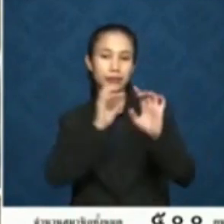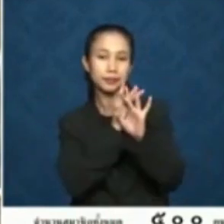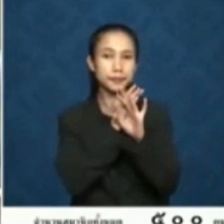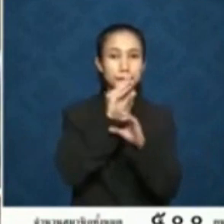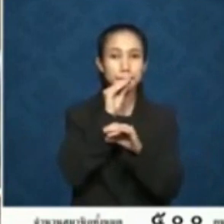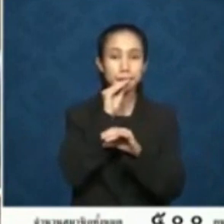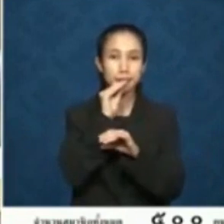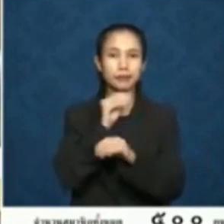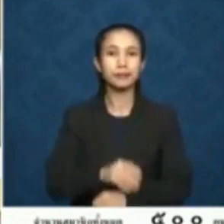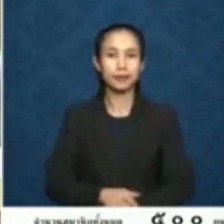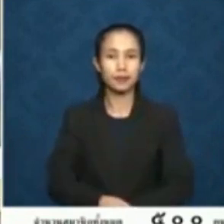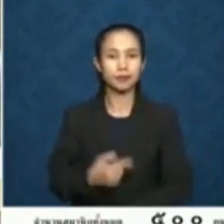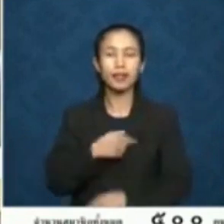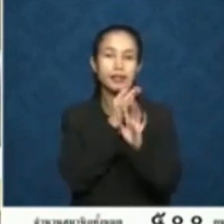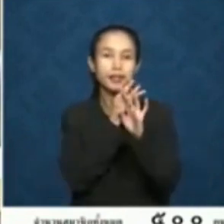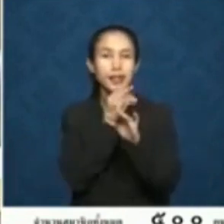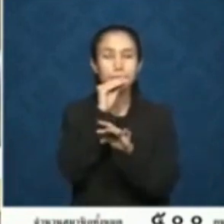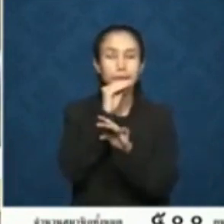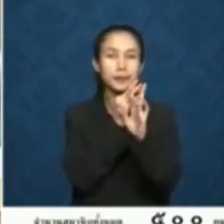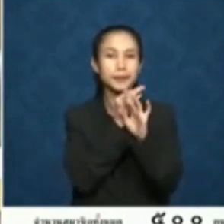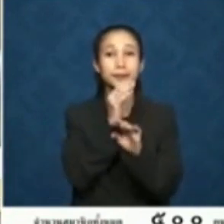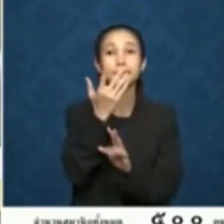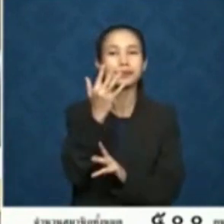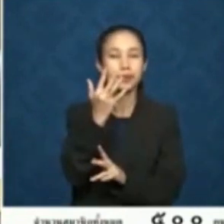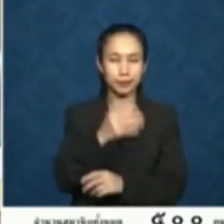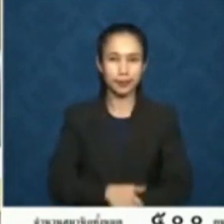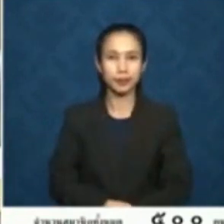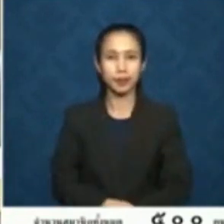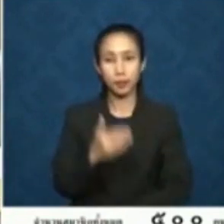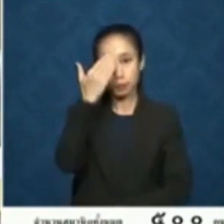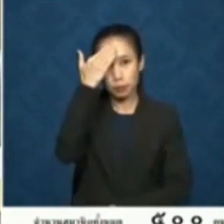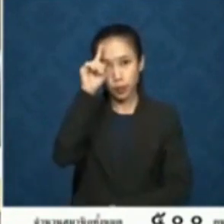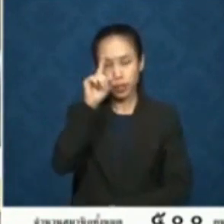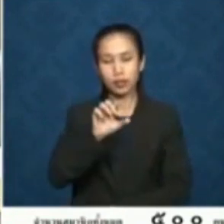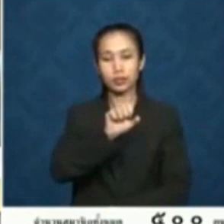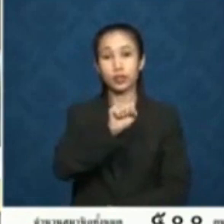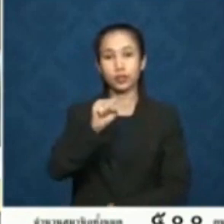ฐบาลเนี่ยมีการซุบซิบกันนะครับผมเรียนกับท่านประธานครับไม่มีซุบซิบครับเพราะว่า